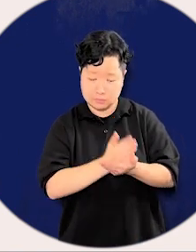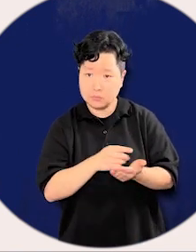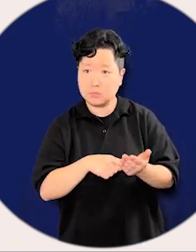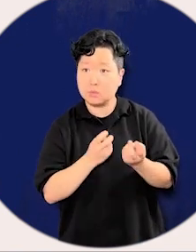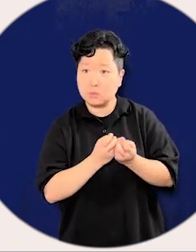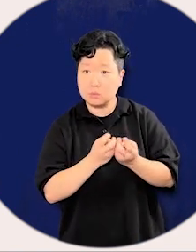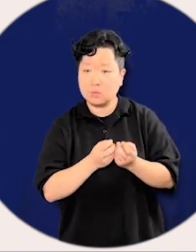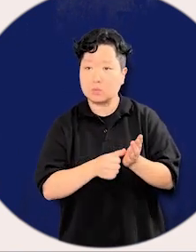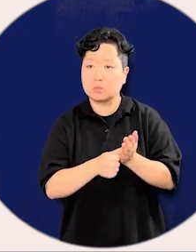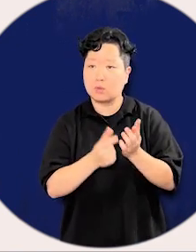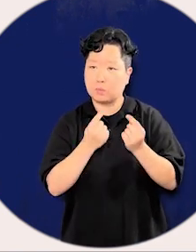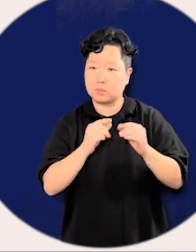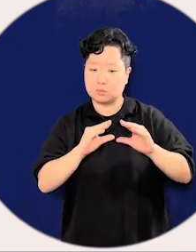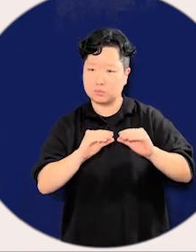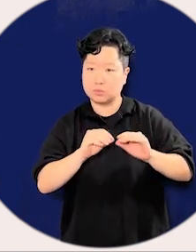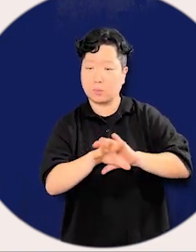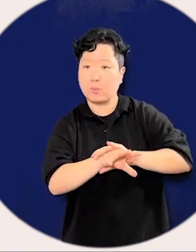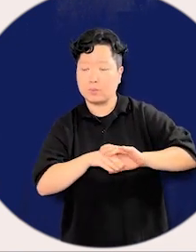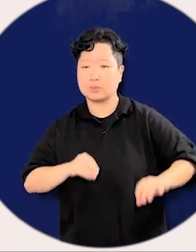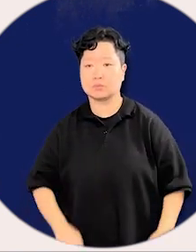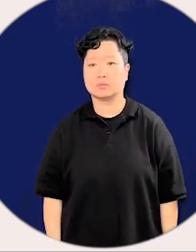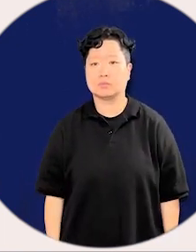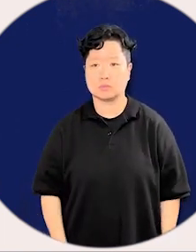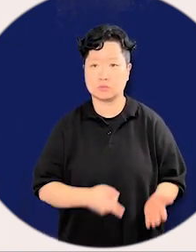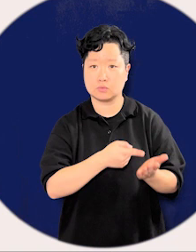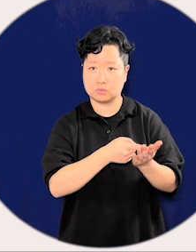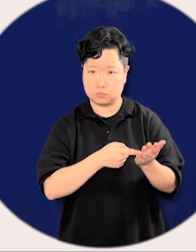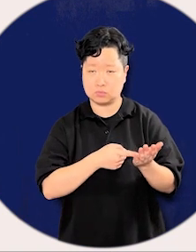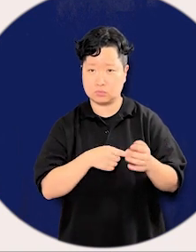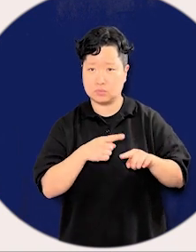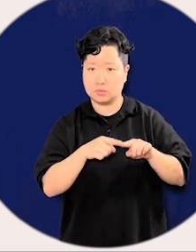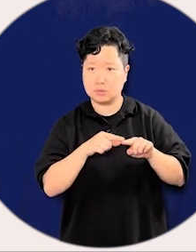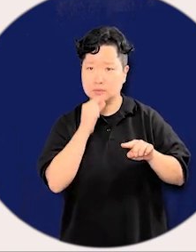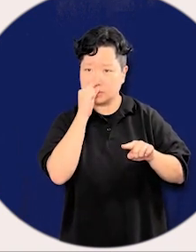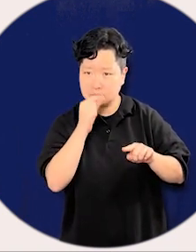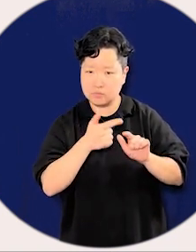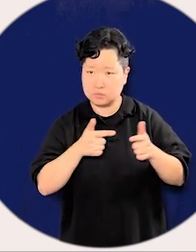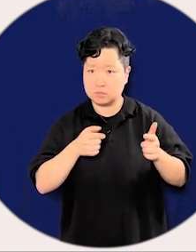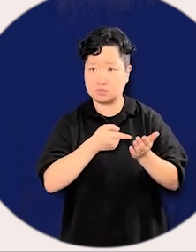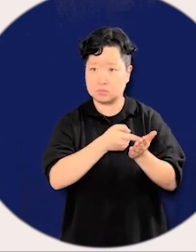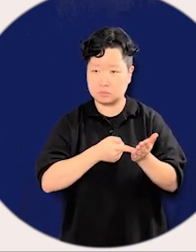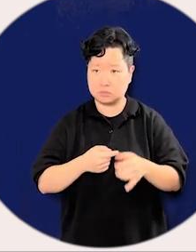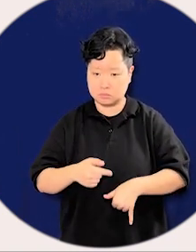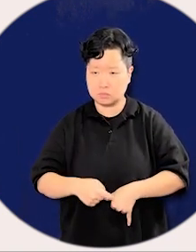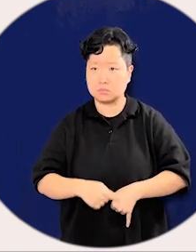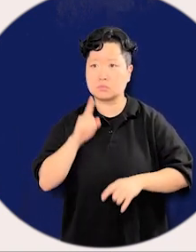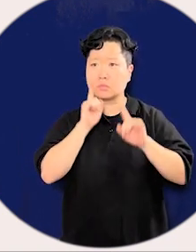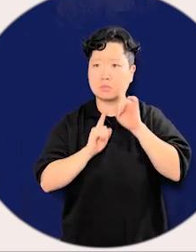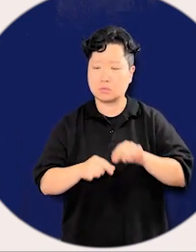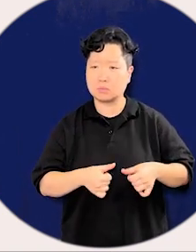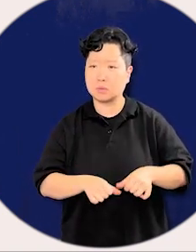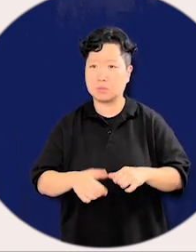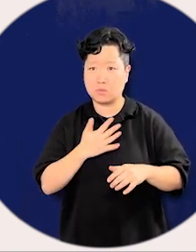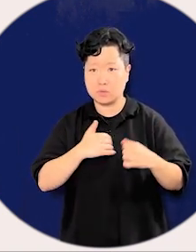중지는 부드러운 흡입관을 이용하여 이루어집니다. 날카로운 기구를 이용한 소파술은 자궁 내막을 손상시킬 수